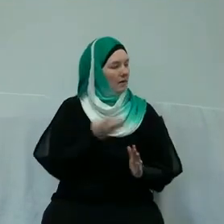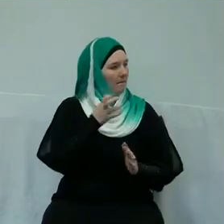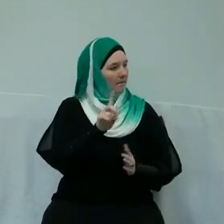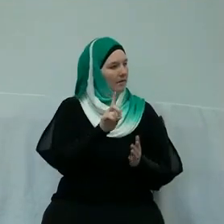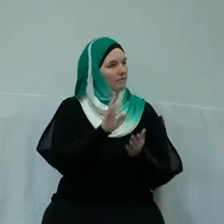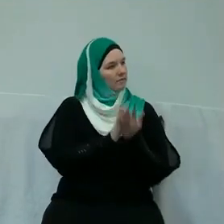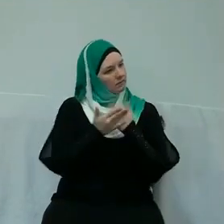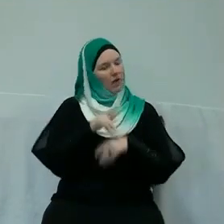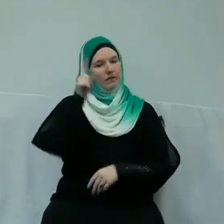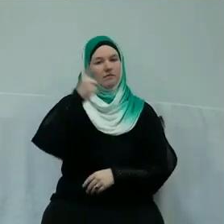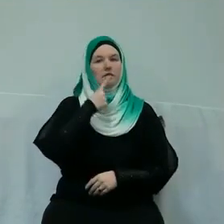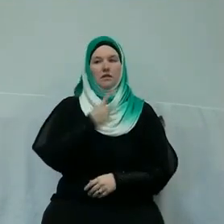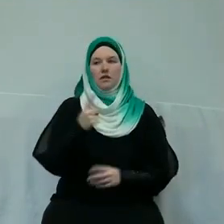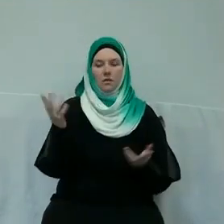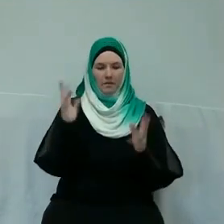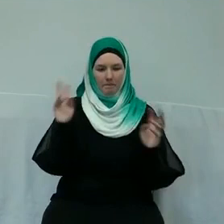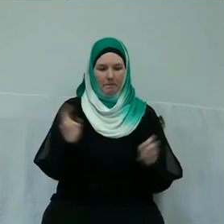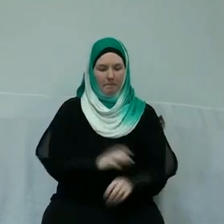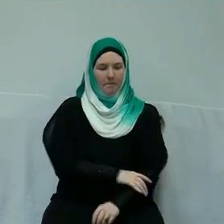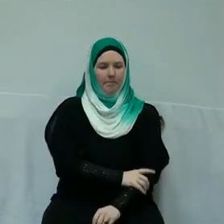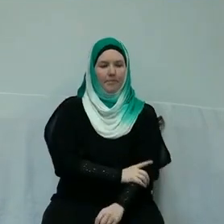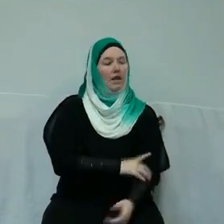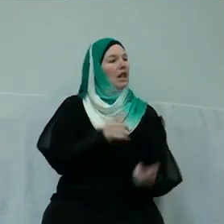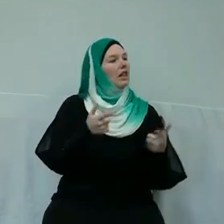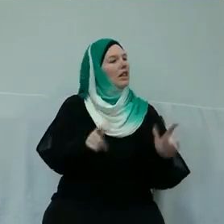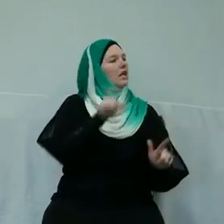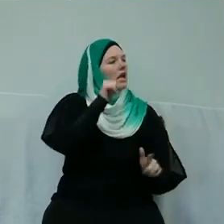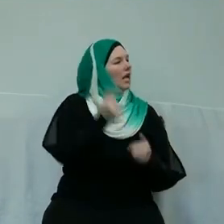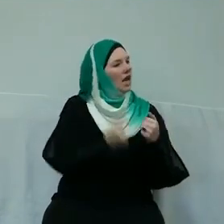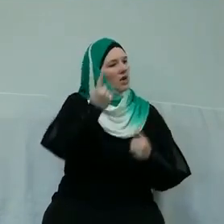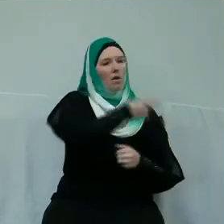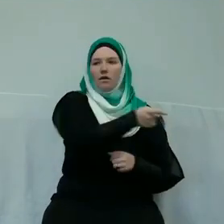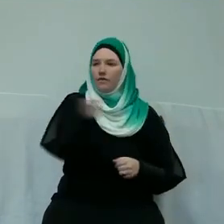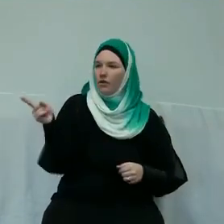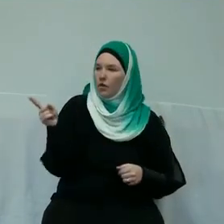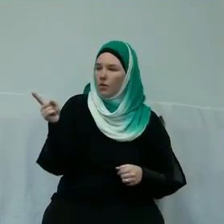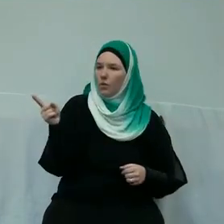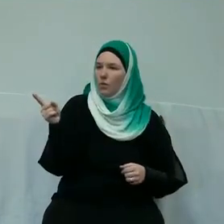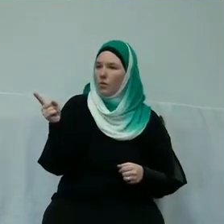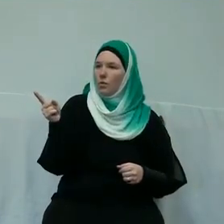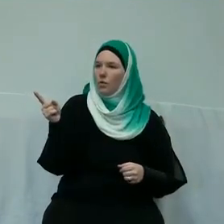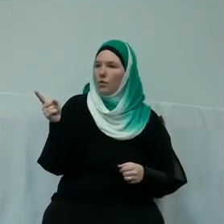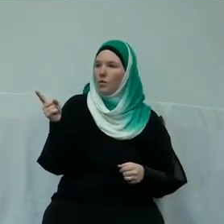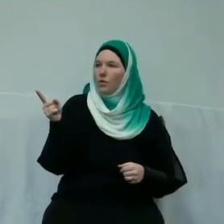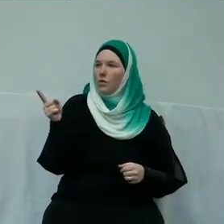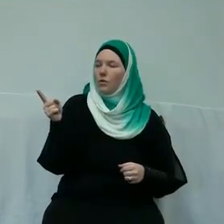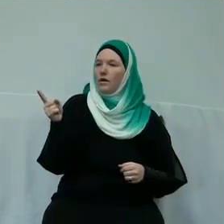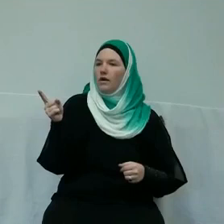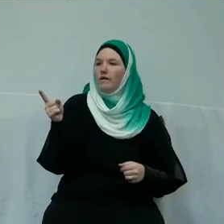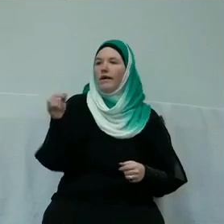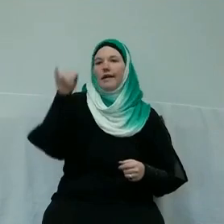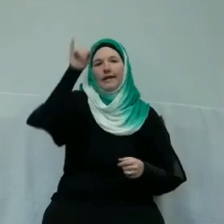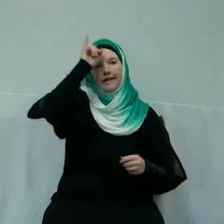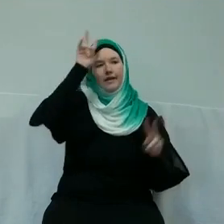لا يكن أحدكم إمعة. Let not any one of you be an idiot reactionary